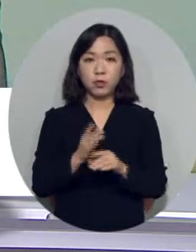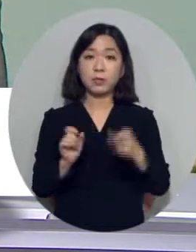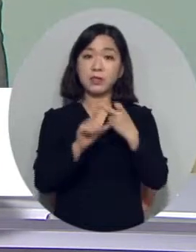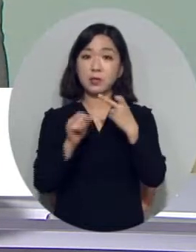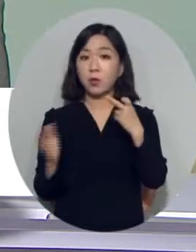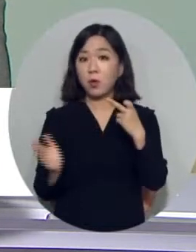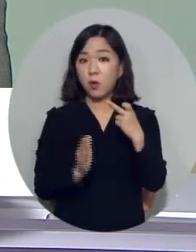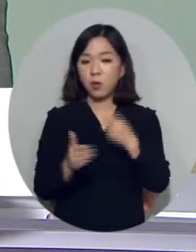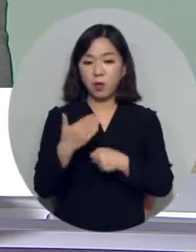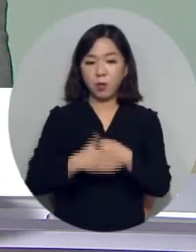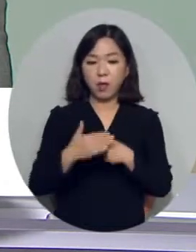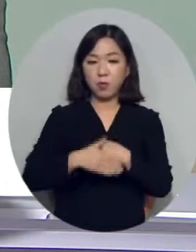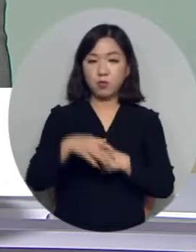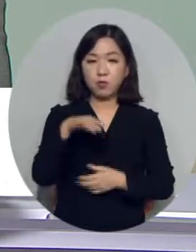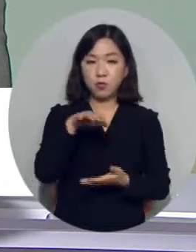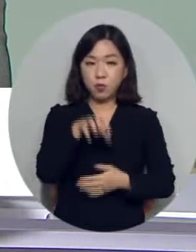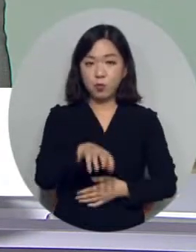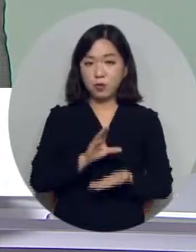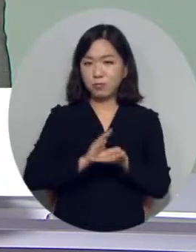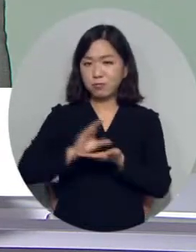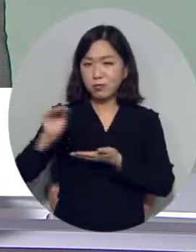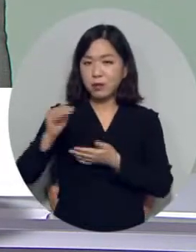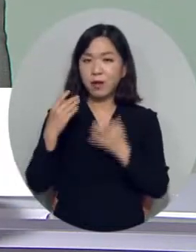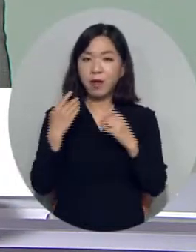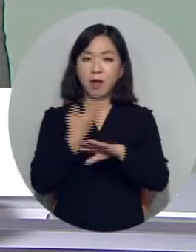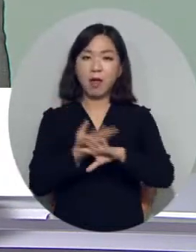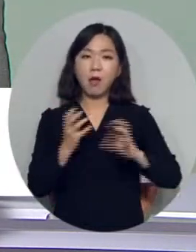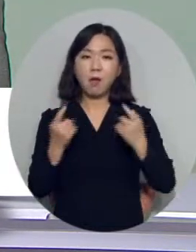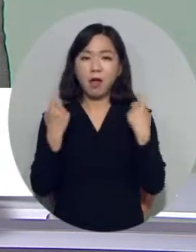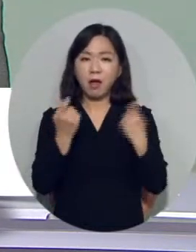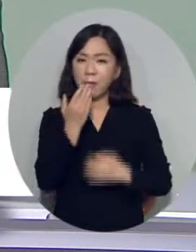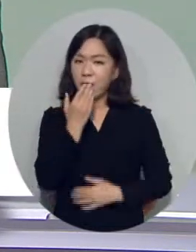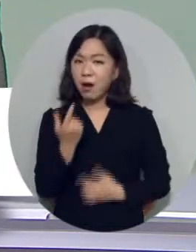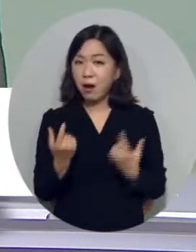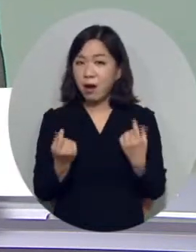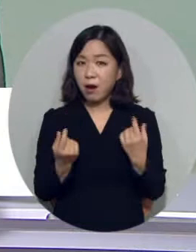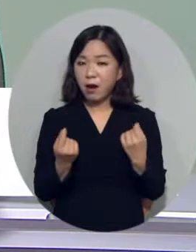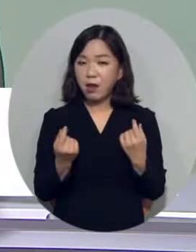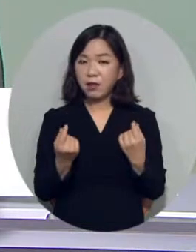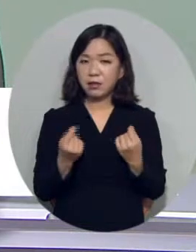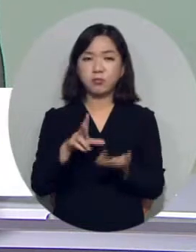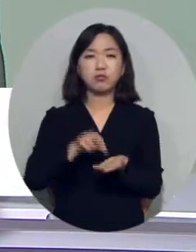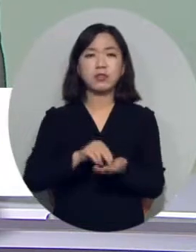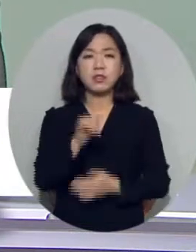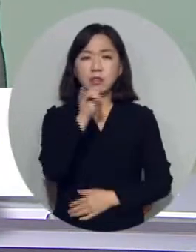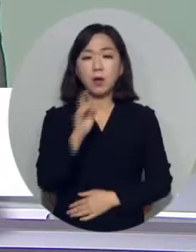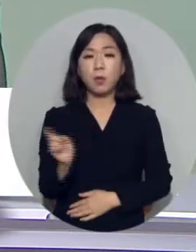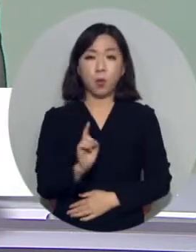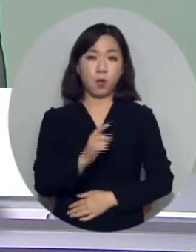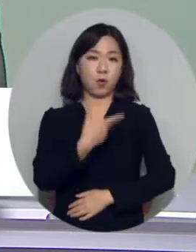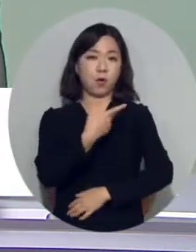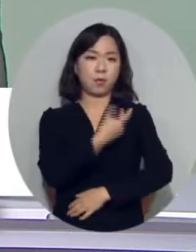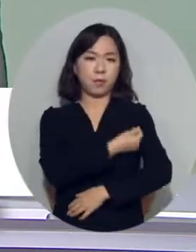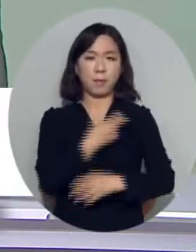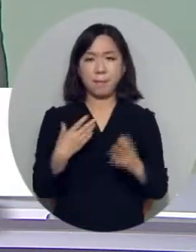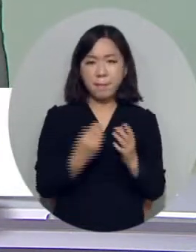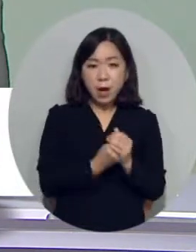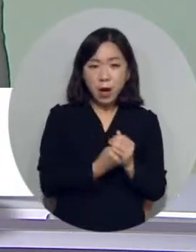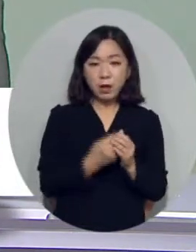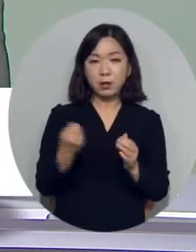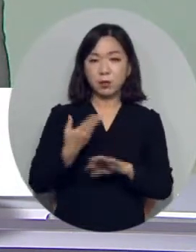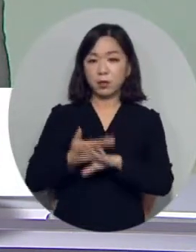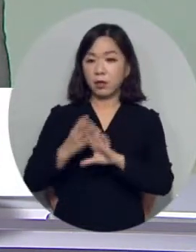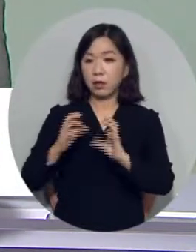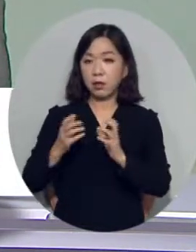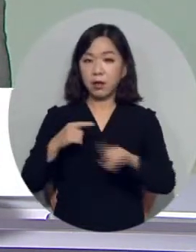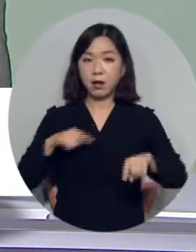대구공항을 통해서 해외여행을 할수 있을 전망인데요. 물론 변수는 있습니다. 백신 접종을 마쳐야 하고 다른 나라의